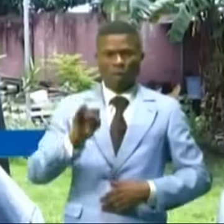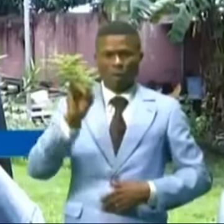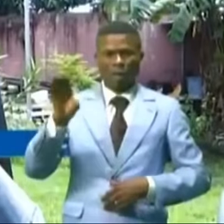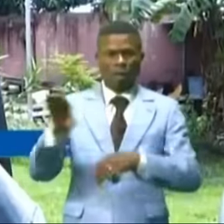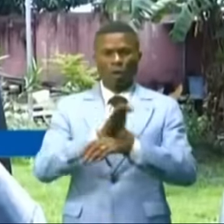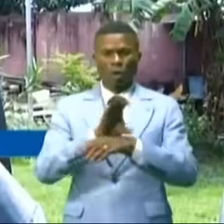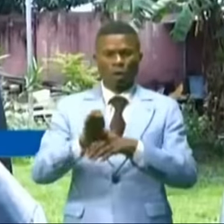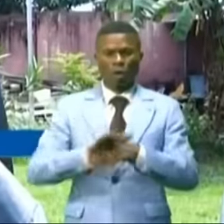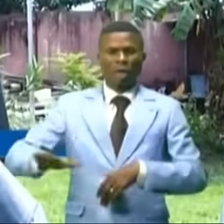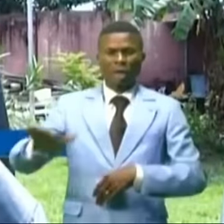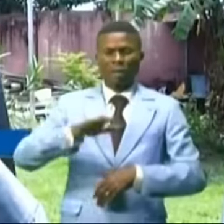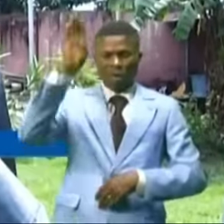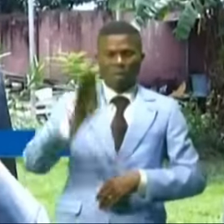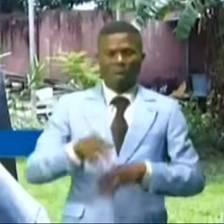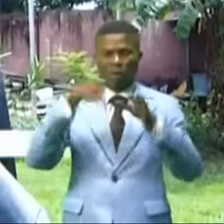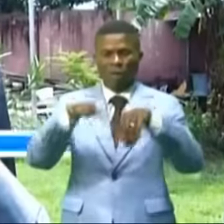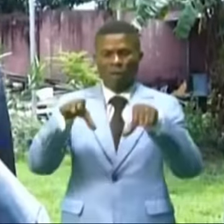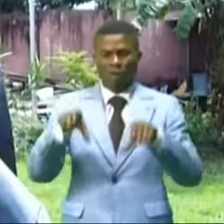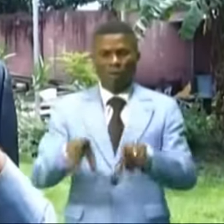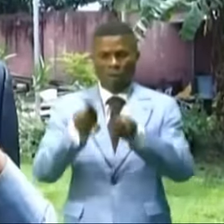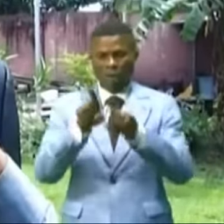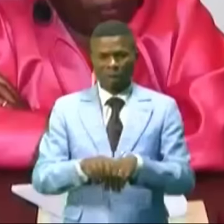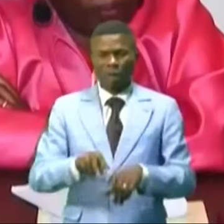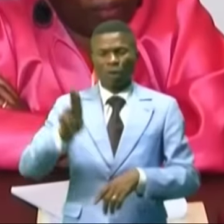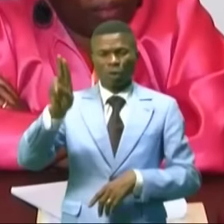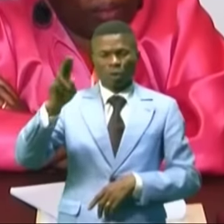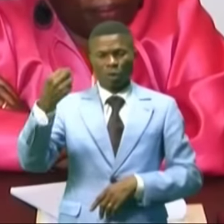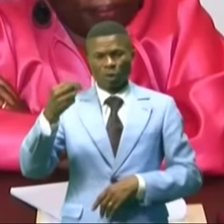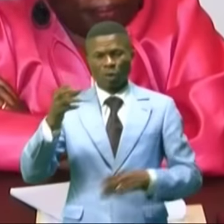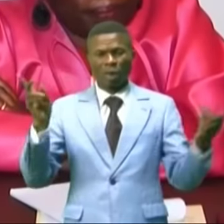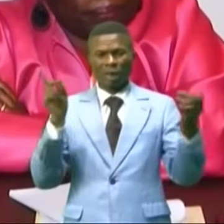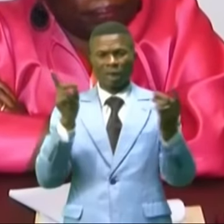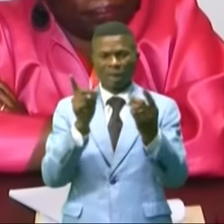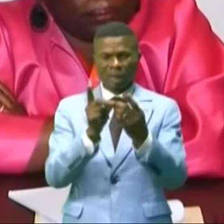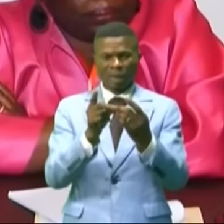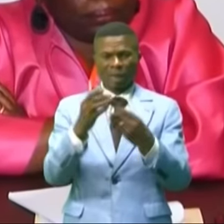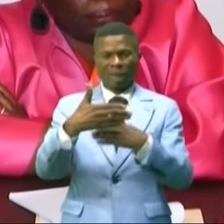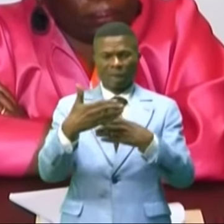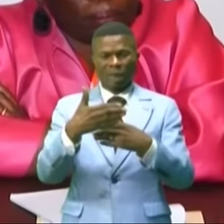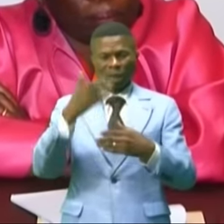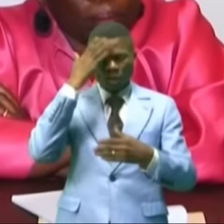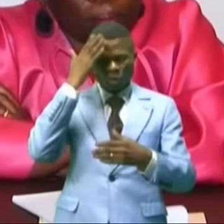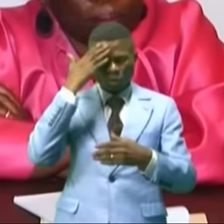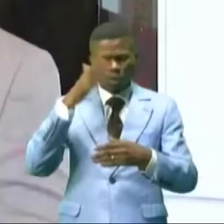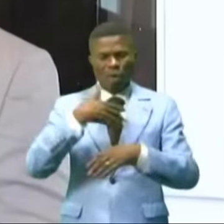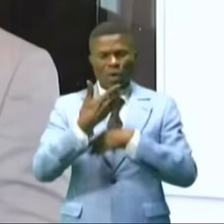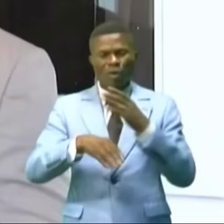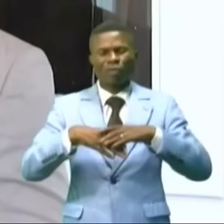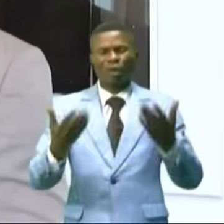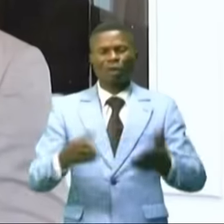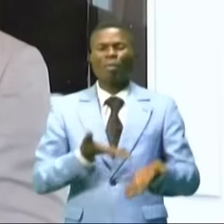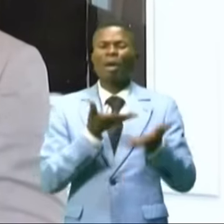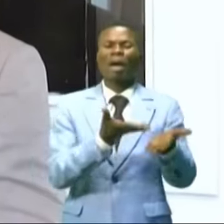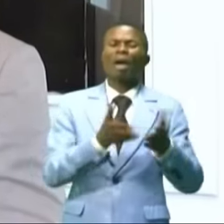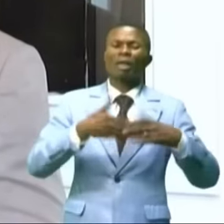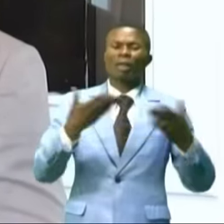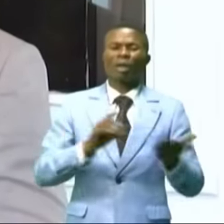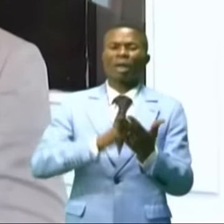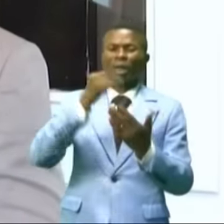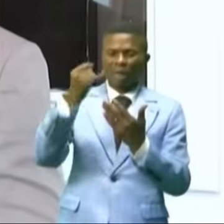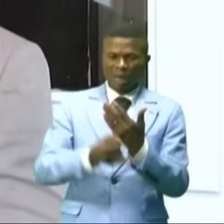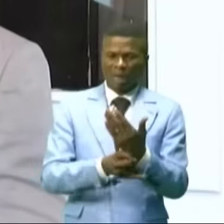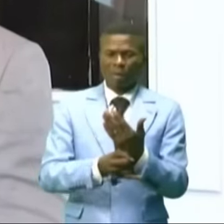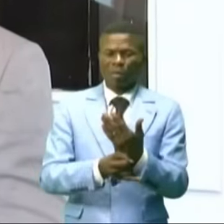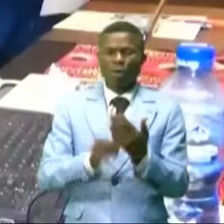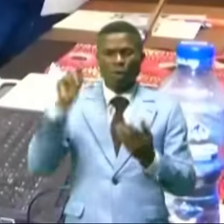donc des pays du bassin du fleuve Congo de l'Ogoué. Ce rapprochement a consisté à savoir un peu comment nous pouvons accompagner les projets